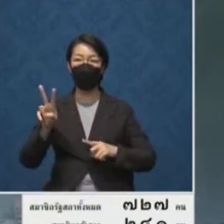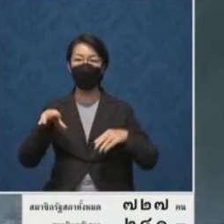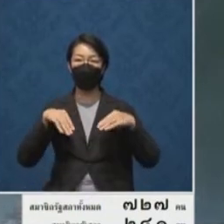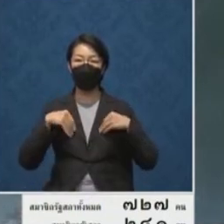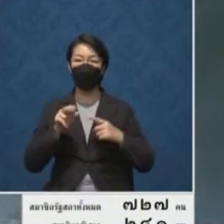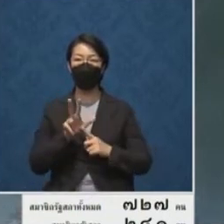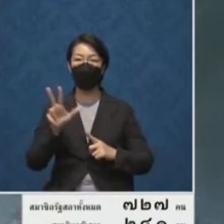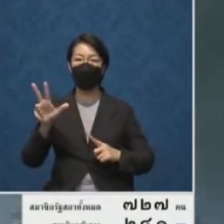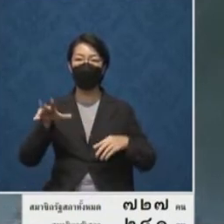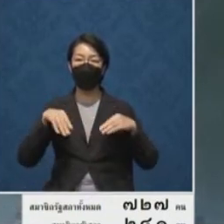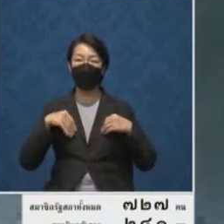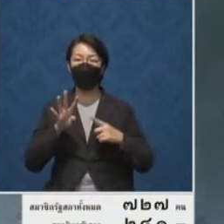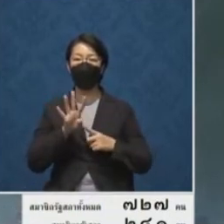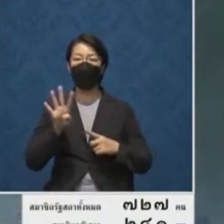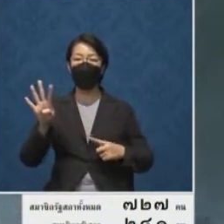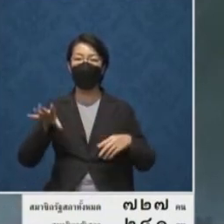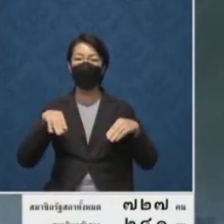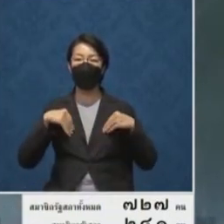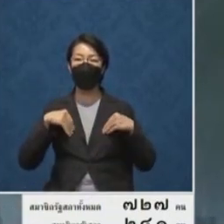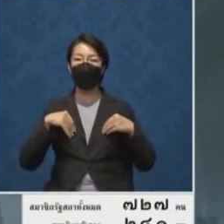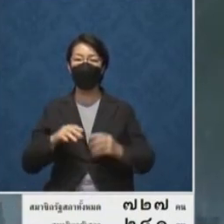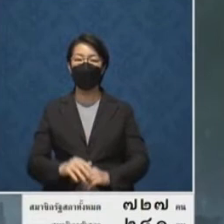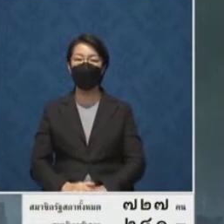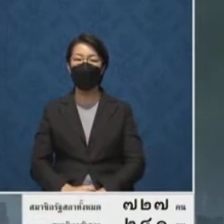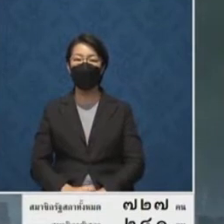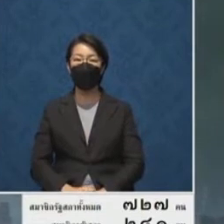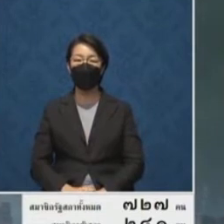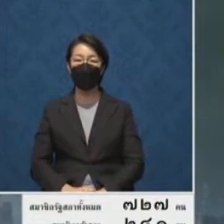2รับหลักการ3รับหลักการ4รับหลักการ